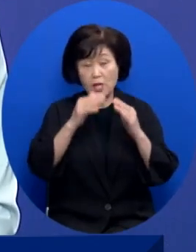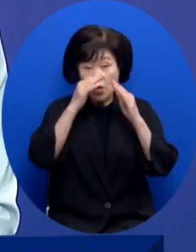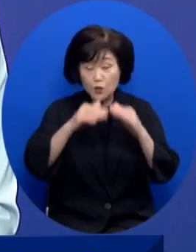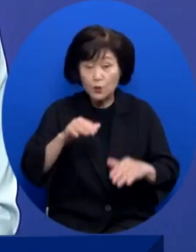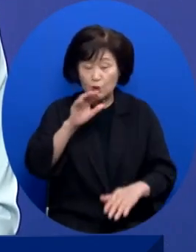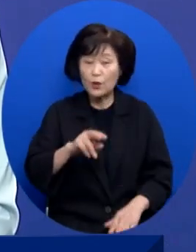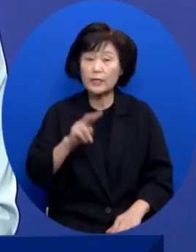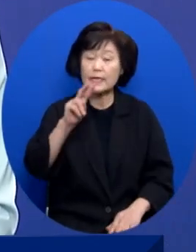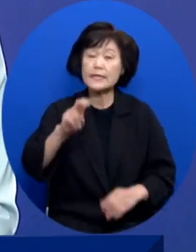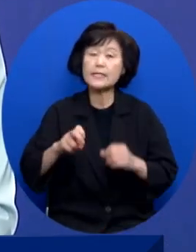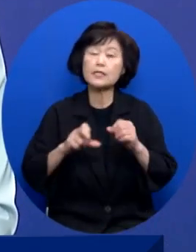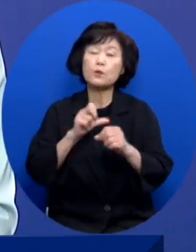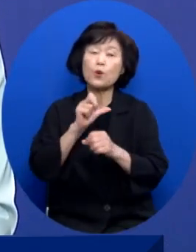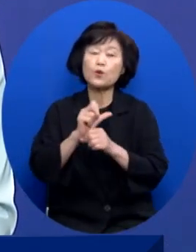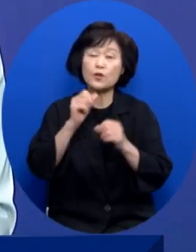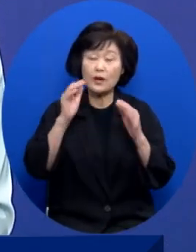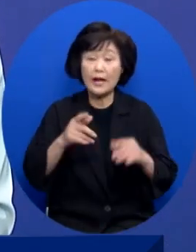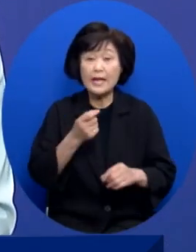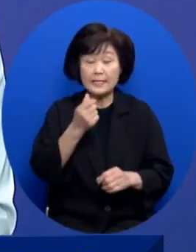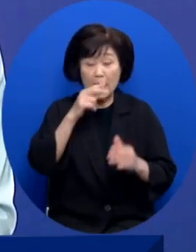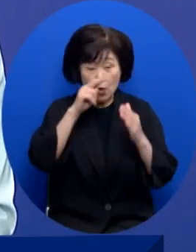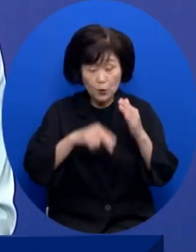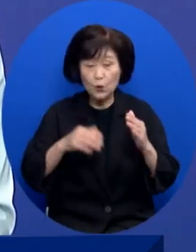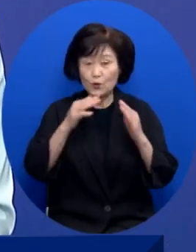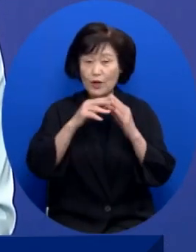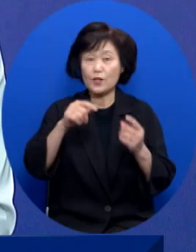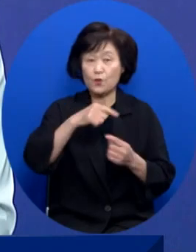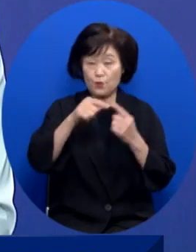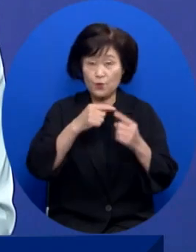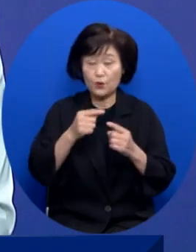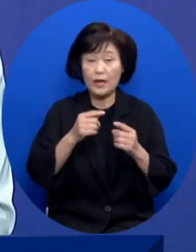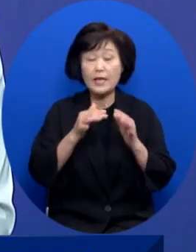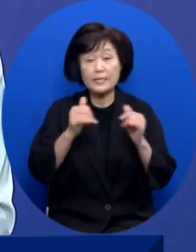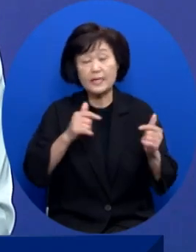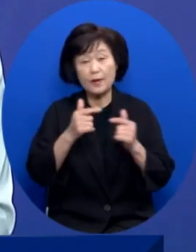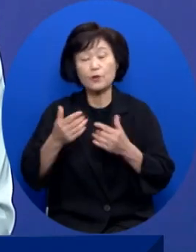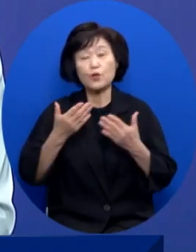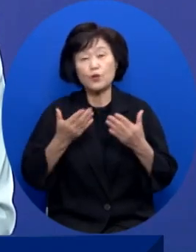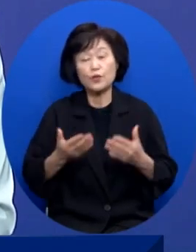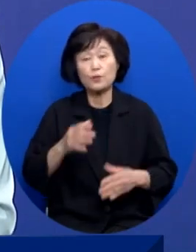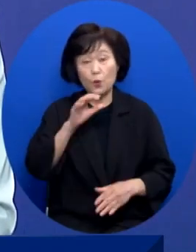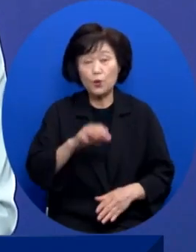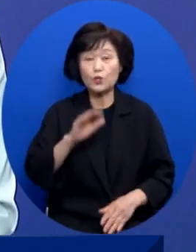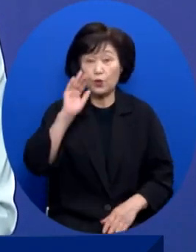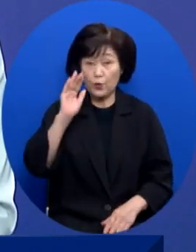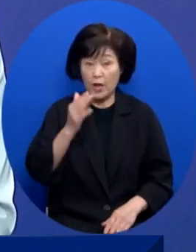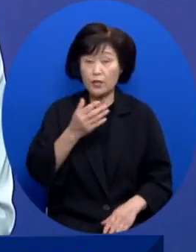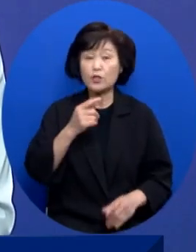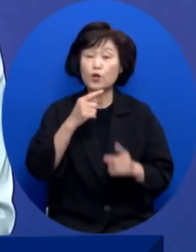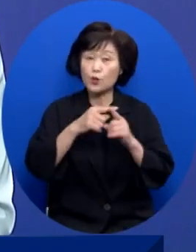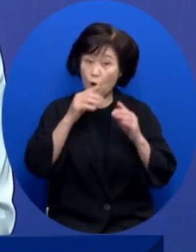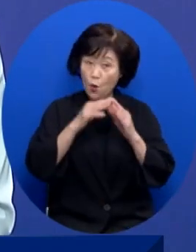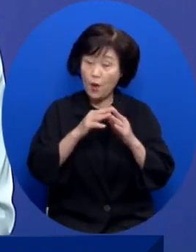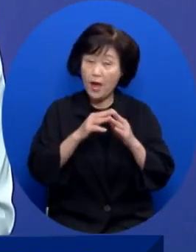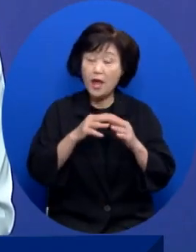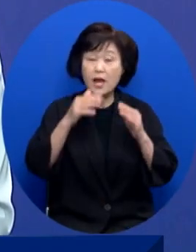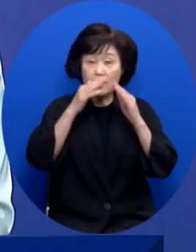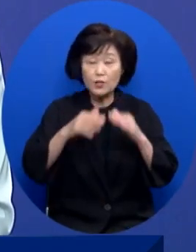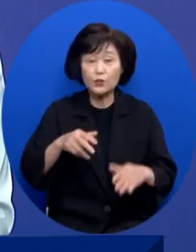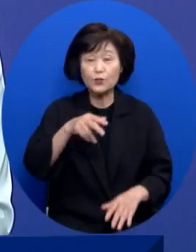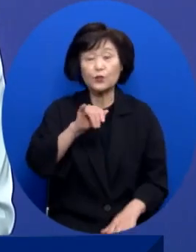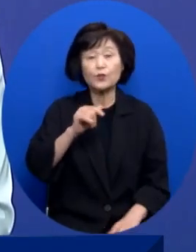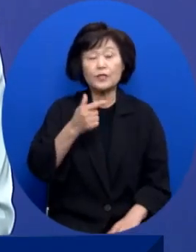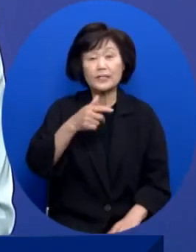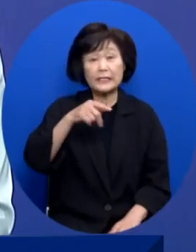전주에는 25년 동안 이 작은 도서관을 운영해 주민들의 쉼터가 되어준 교회가 있는데요. 전주 신일교회